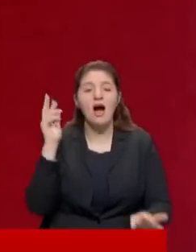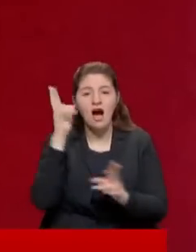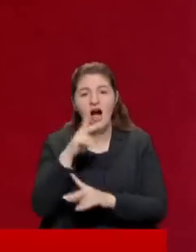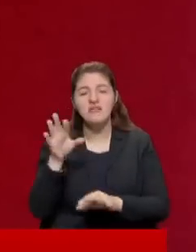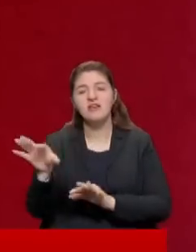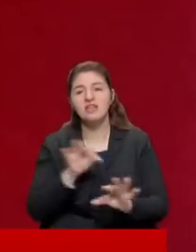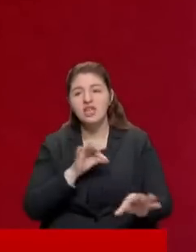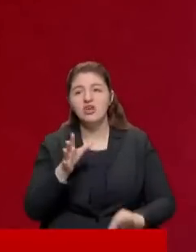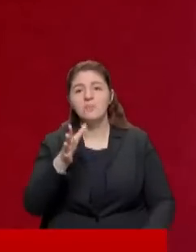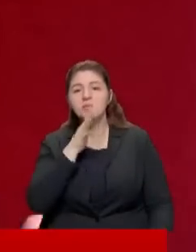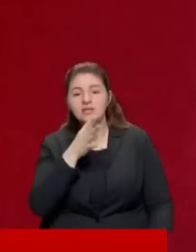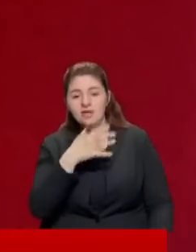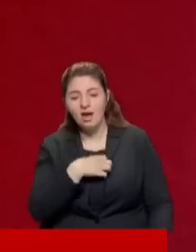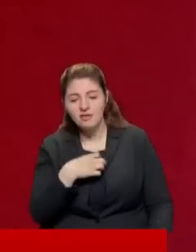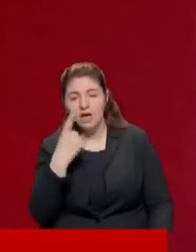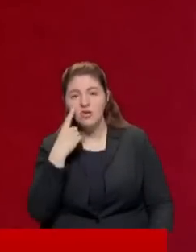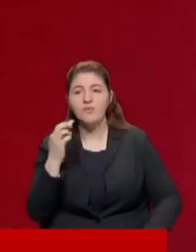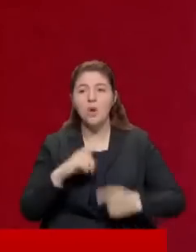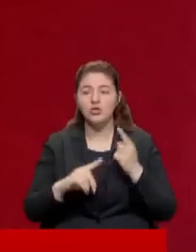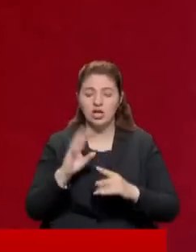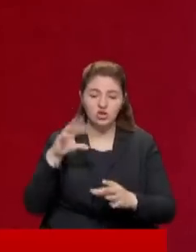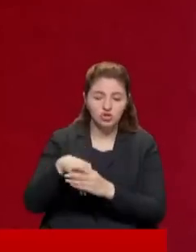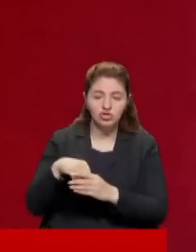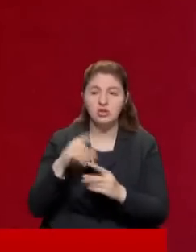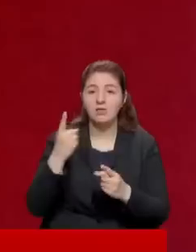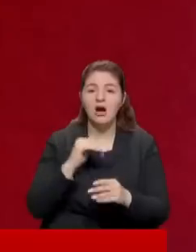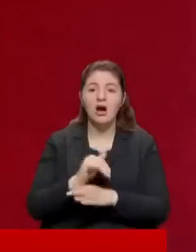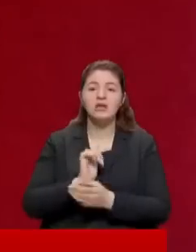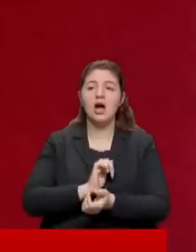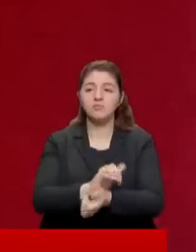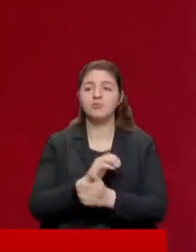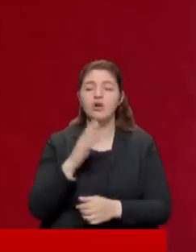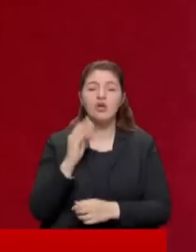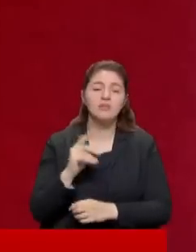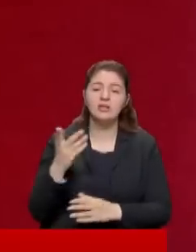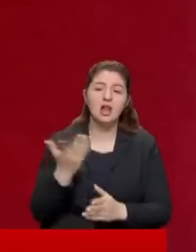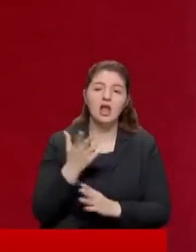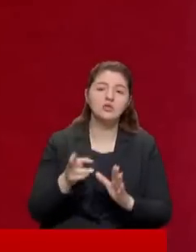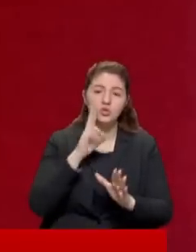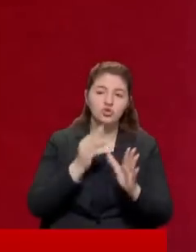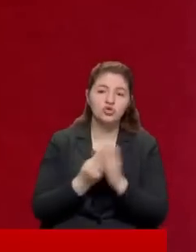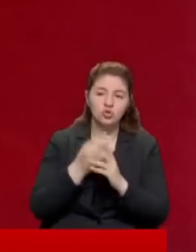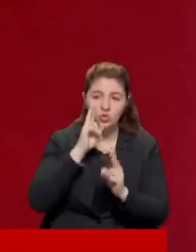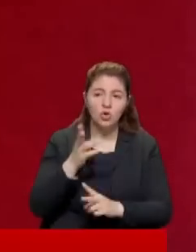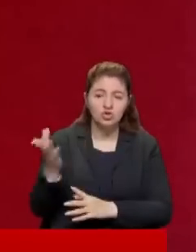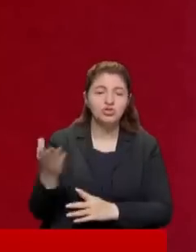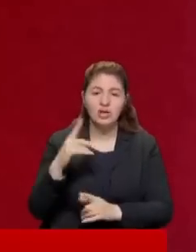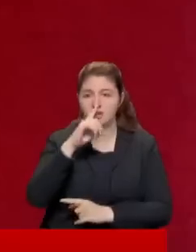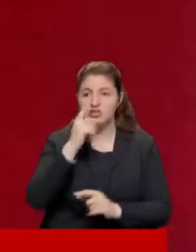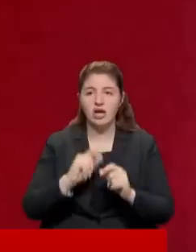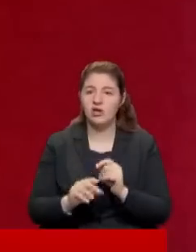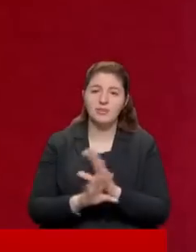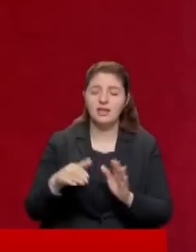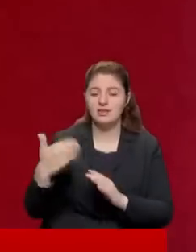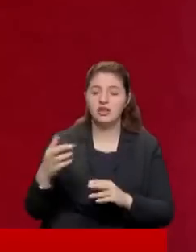hayalleri, tercihleri, bilgileri ve politikaları çerçevesinde bir hayata mahkum olmanın nelere mal olduğunu da görüyoruz işte. Sadece ekonomide